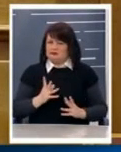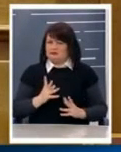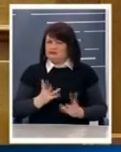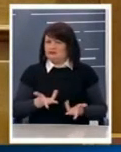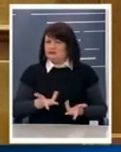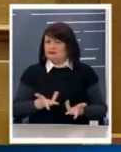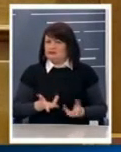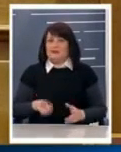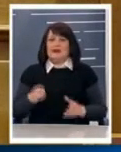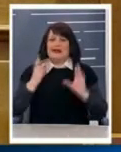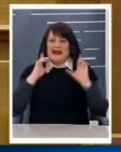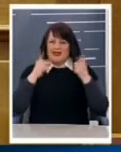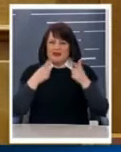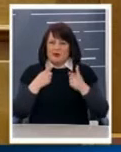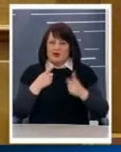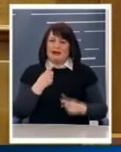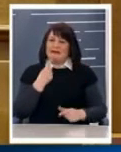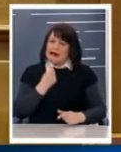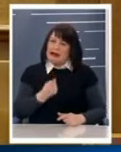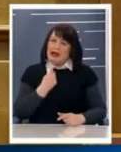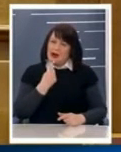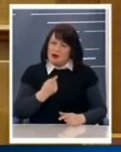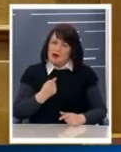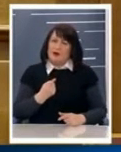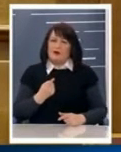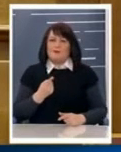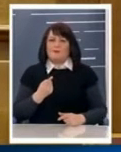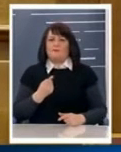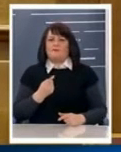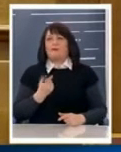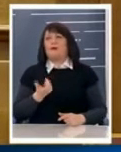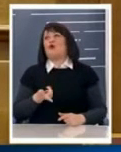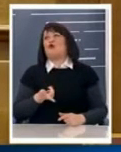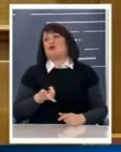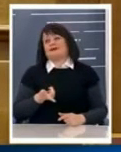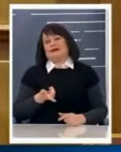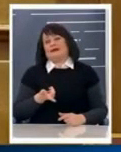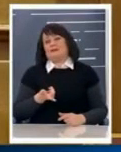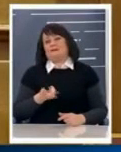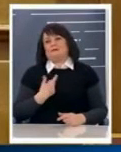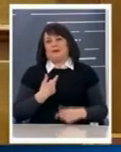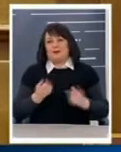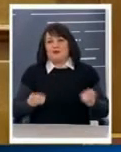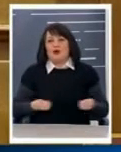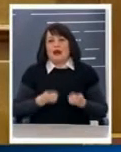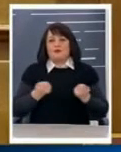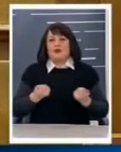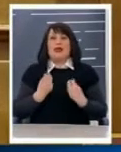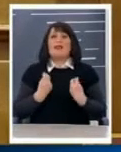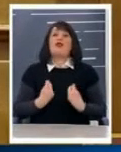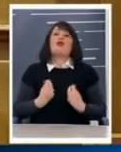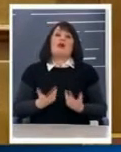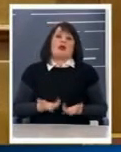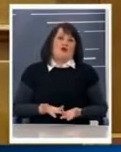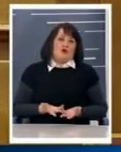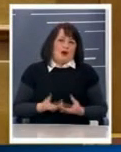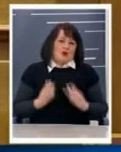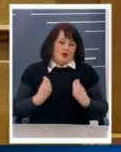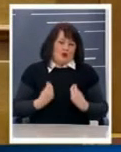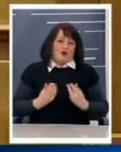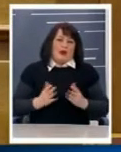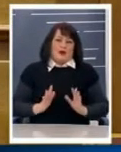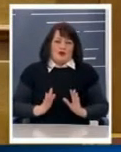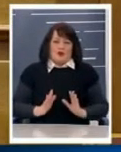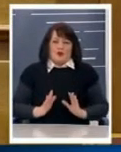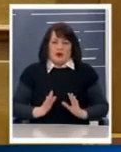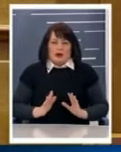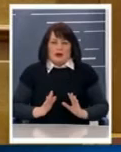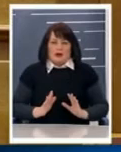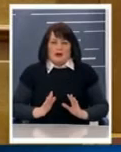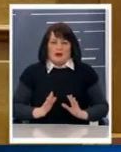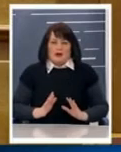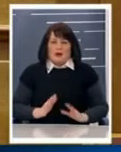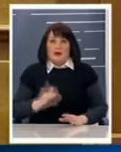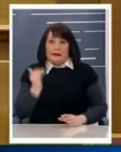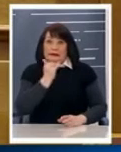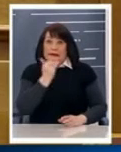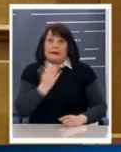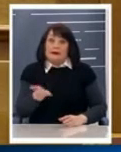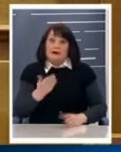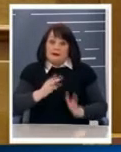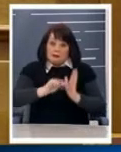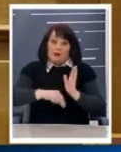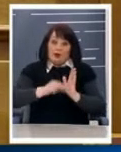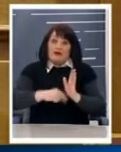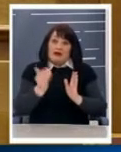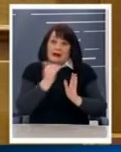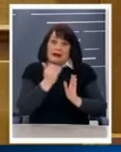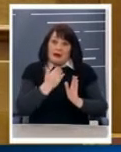Νέα Δημοκρατία που λέω ότι αυτό που κάνει δεν είναι ωραίο, λέει βιαστείτε,